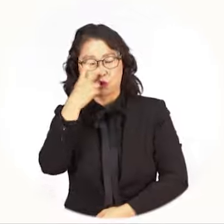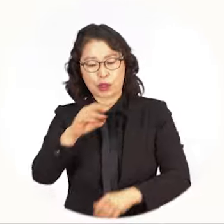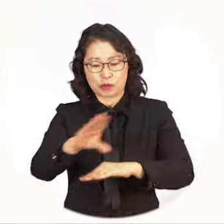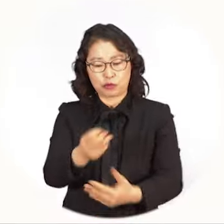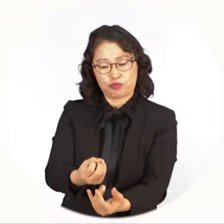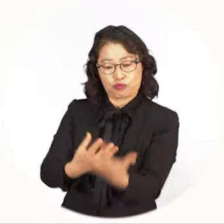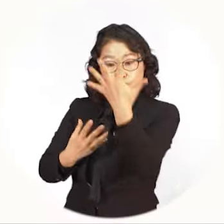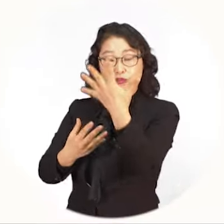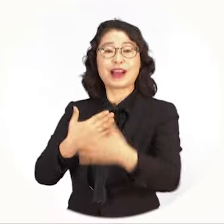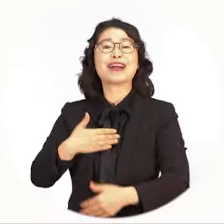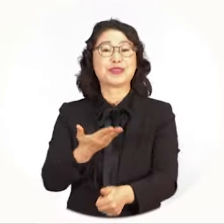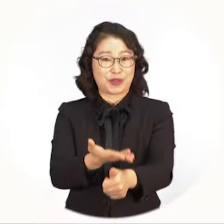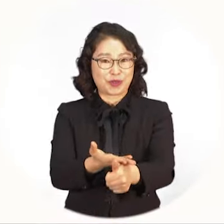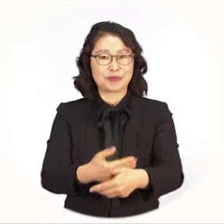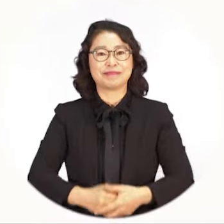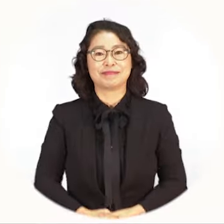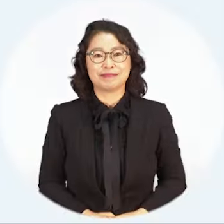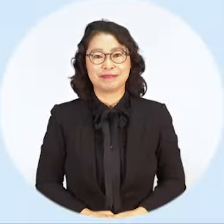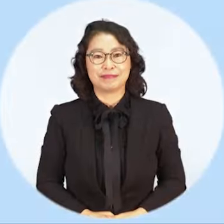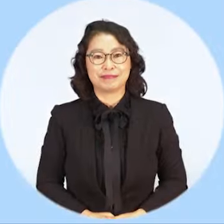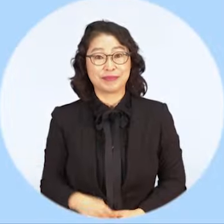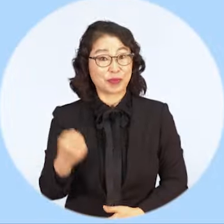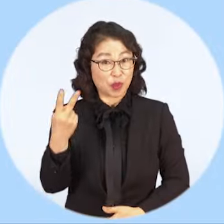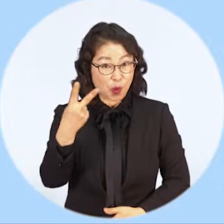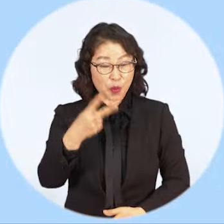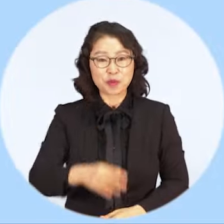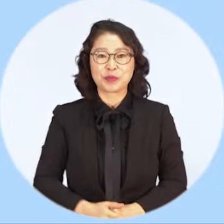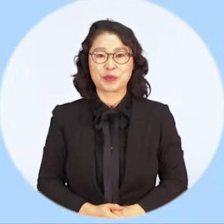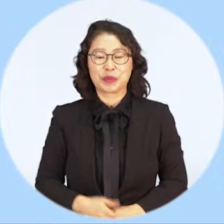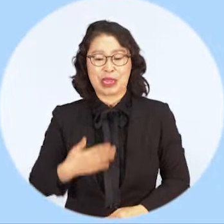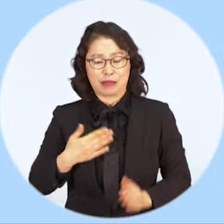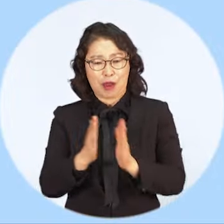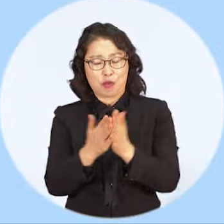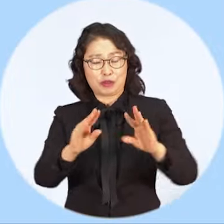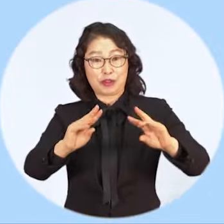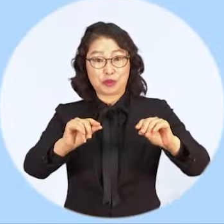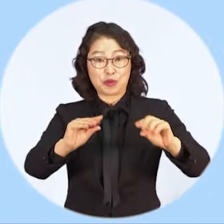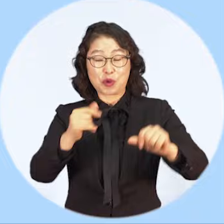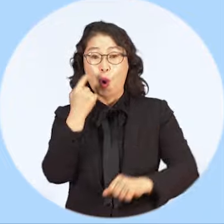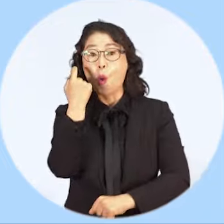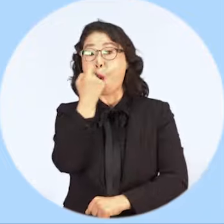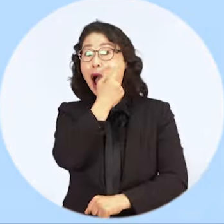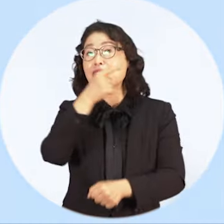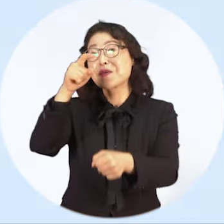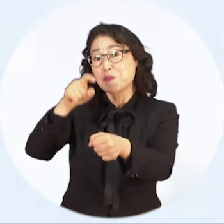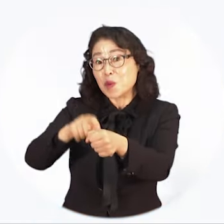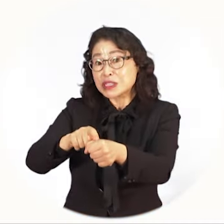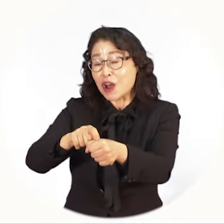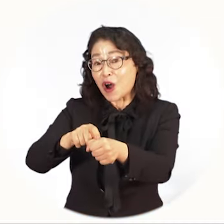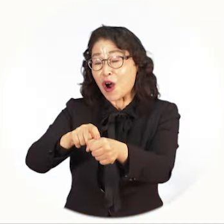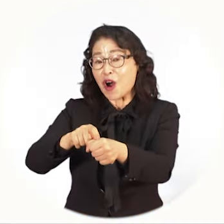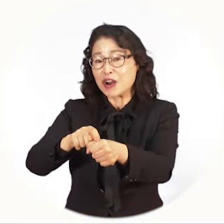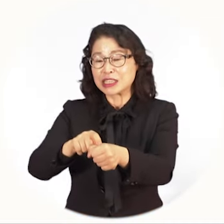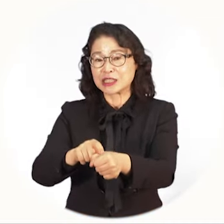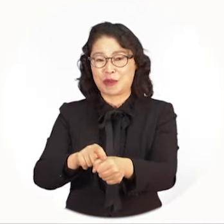결과를 제공받게 됩니다. 또 하나, 본인 소유의 토지를 확인하고 싶다면